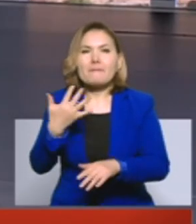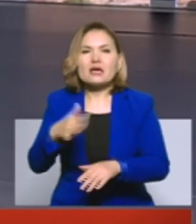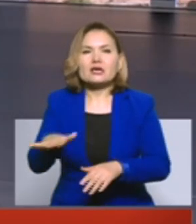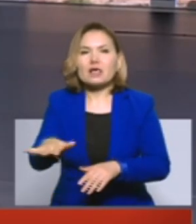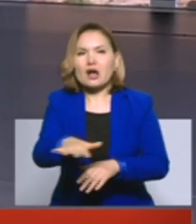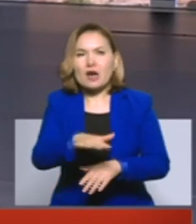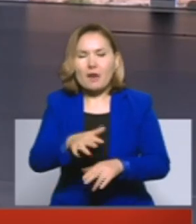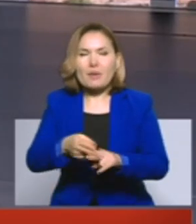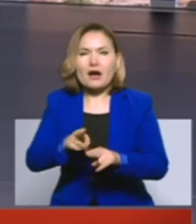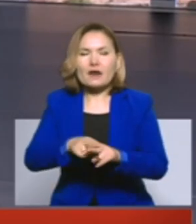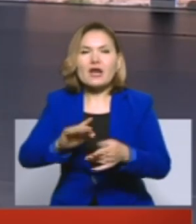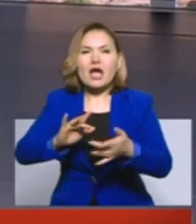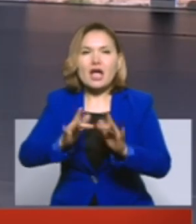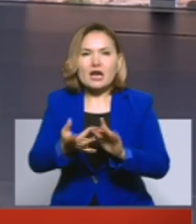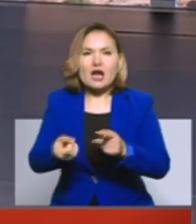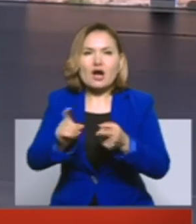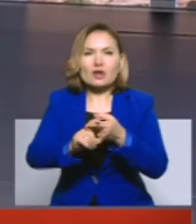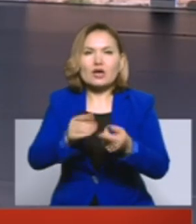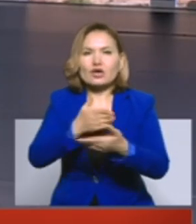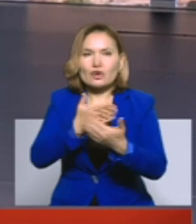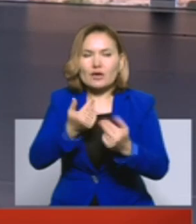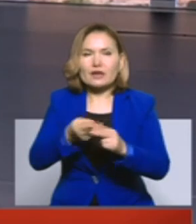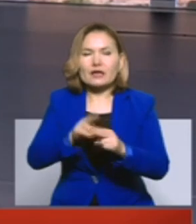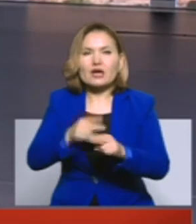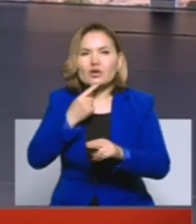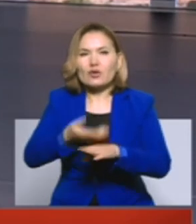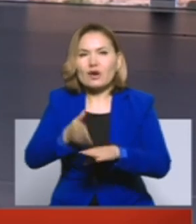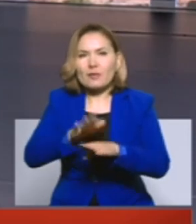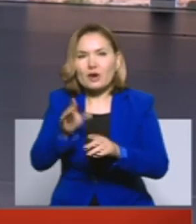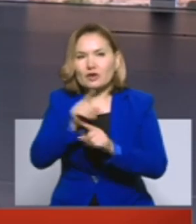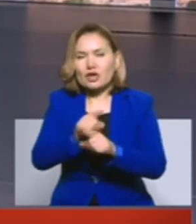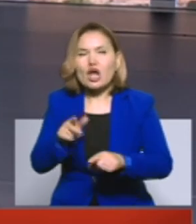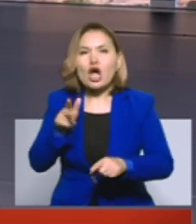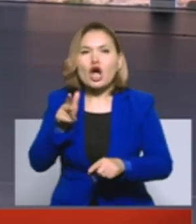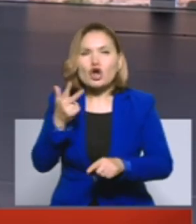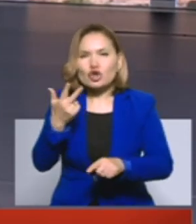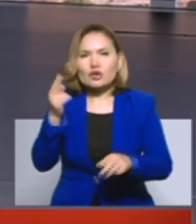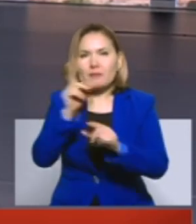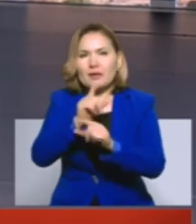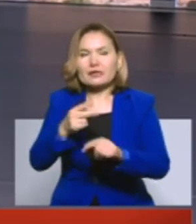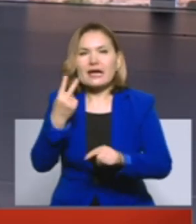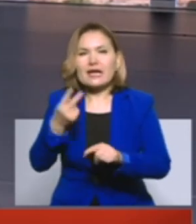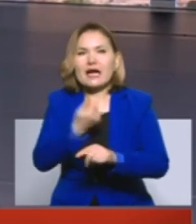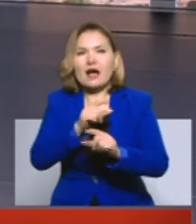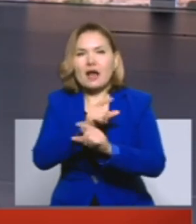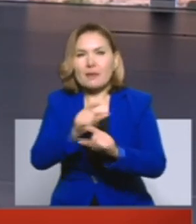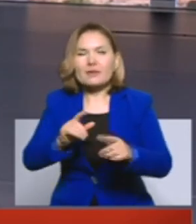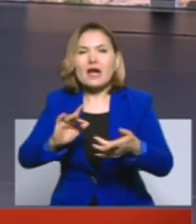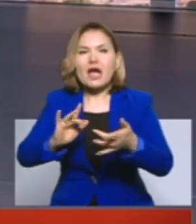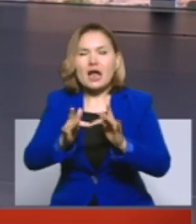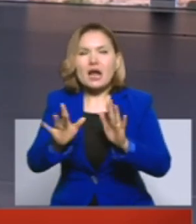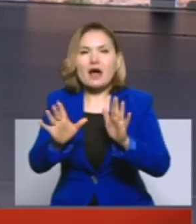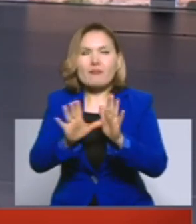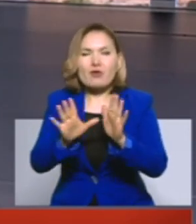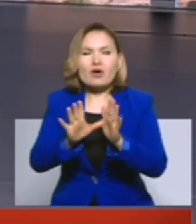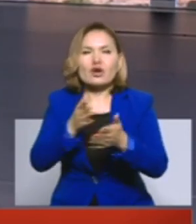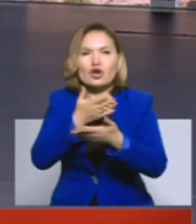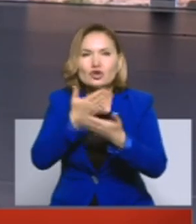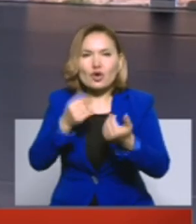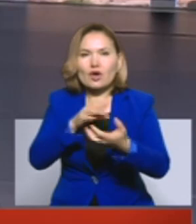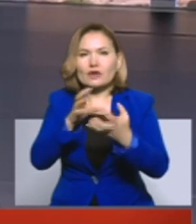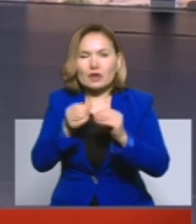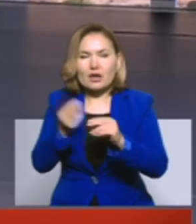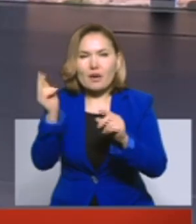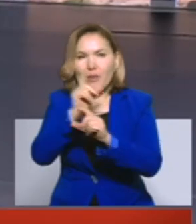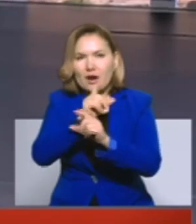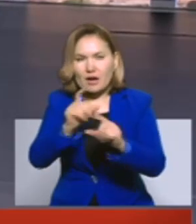шағын ауданның халқы интернет байланысыз қалды. Ең қиыны осындағы 3 мектеп пен 2 емханада электронды жүйенің істеуіменен